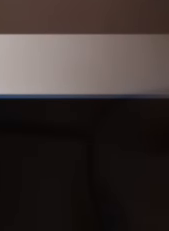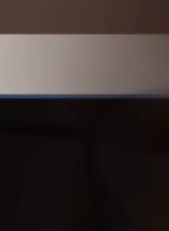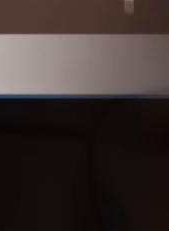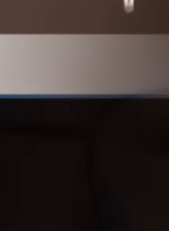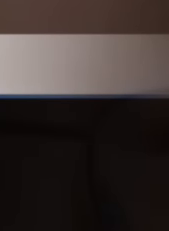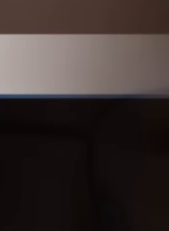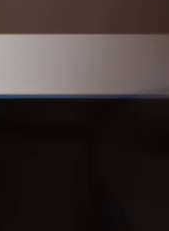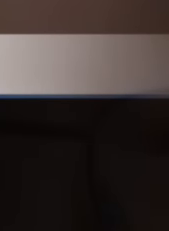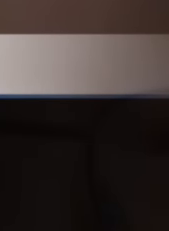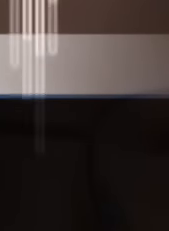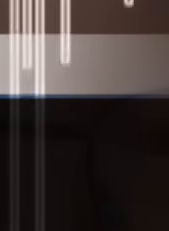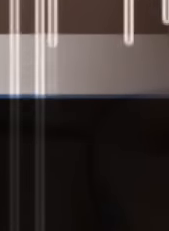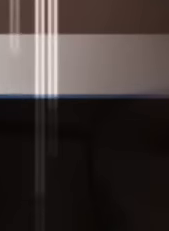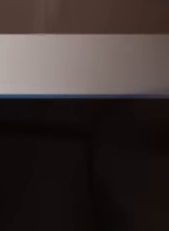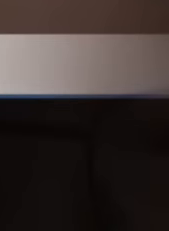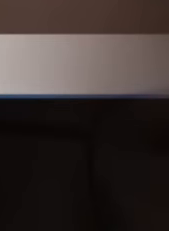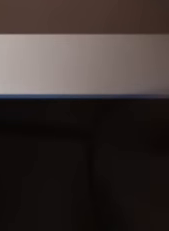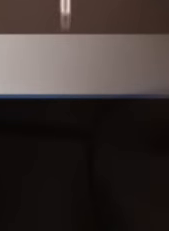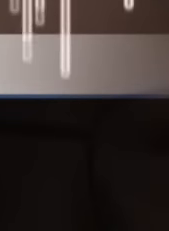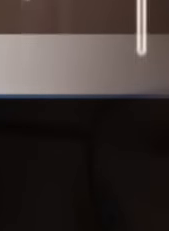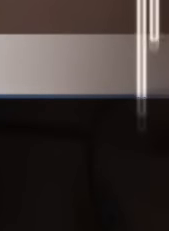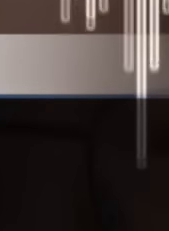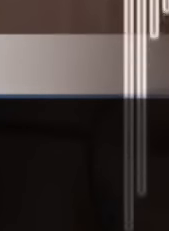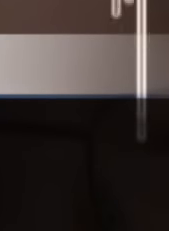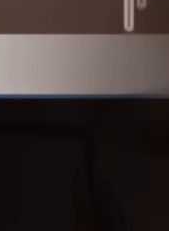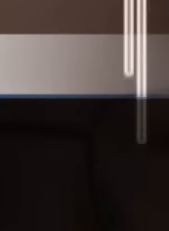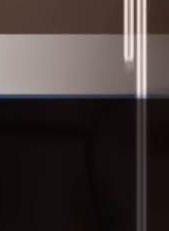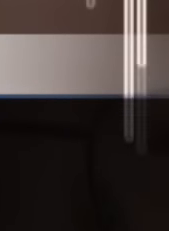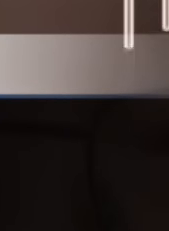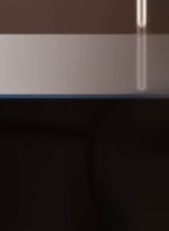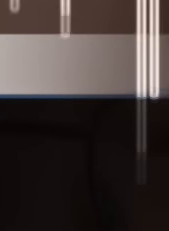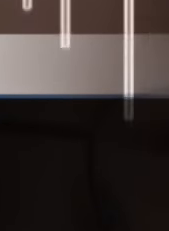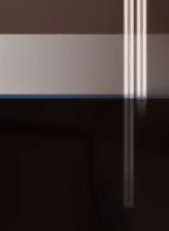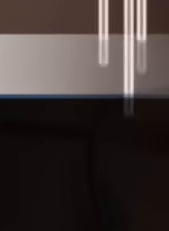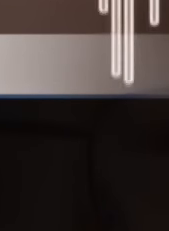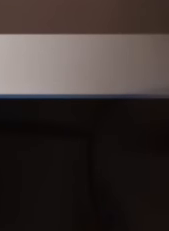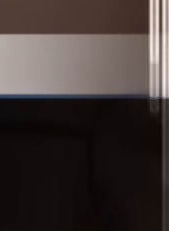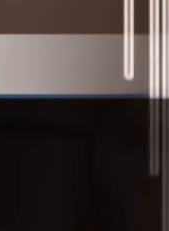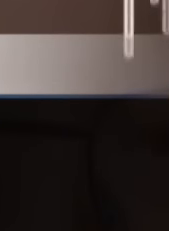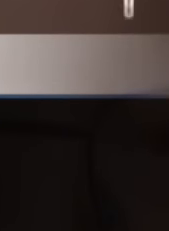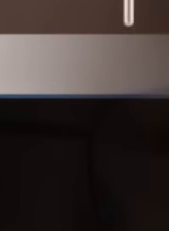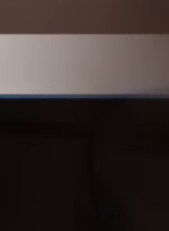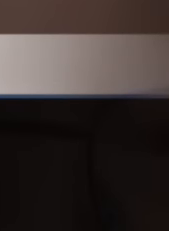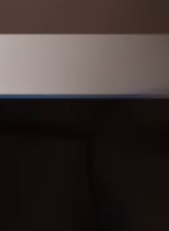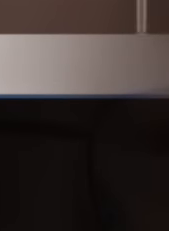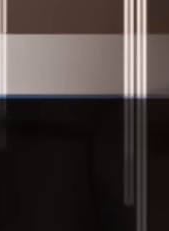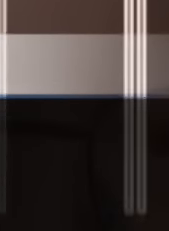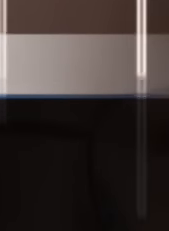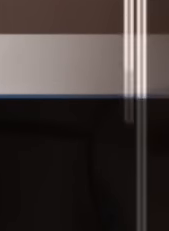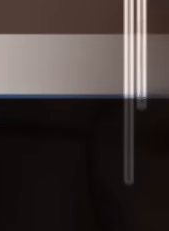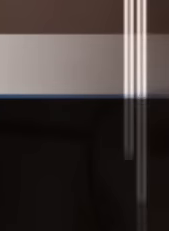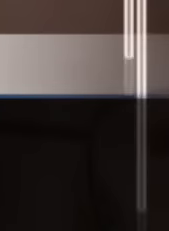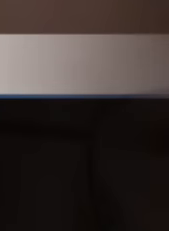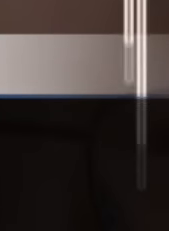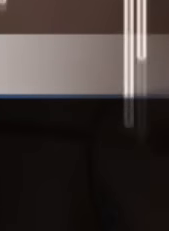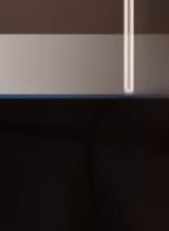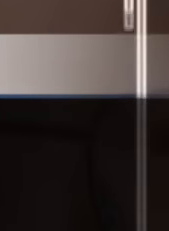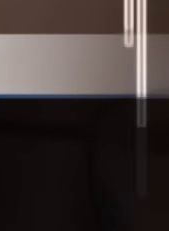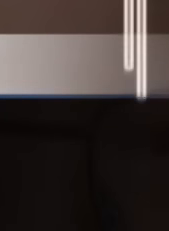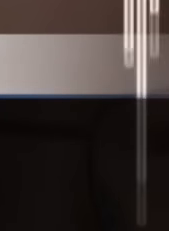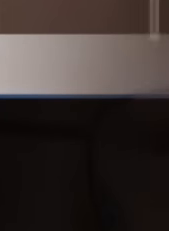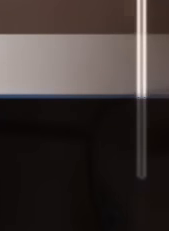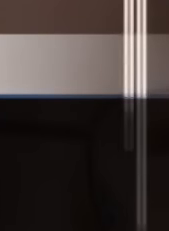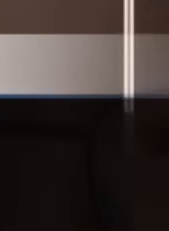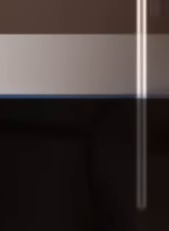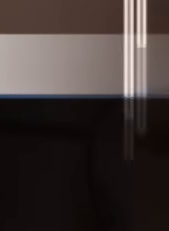있습니다. 70년 역사를 민주당이 지켜온 그런 가치, 또 정의와 공정 이런 것들을 소신 있게 지킬 수 있는 민주 세력의 작은